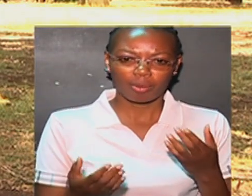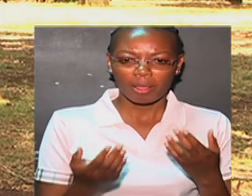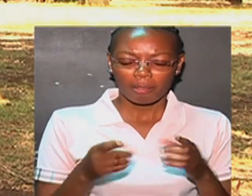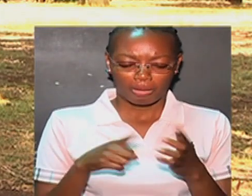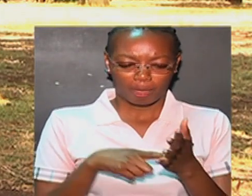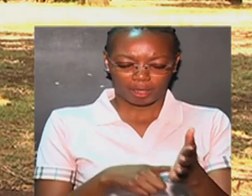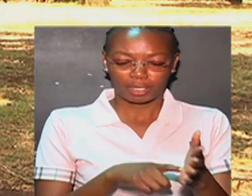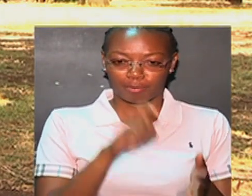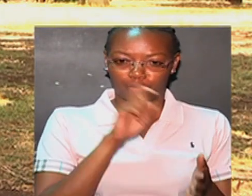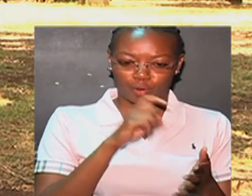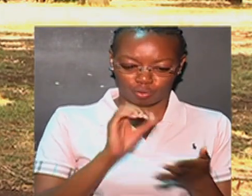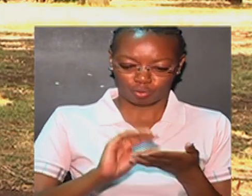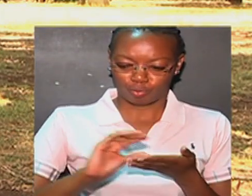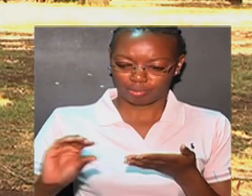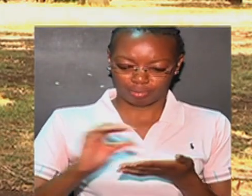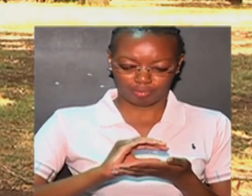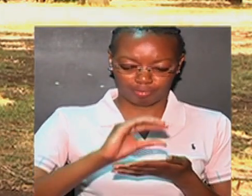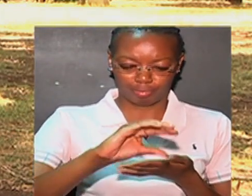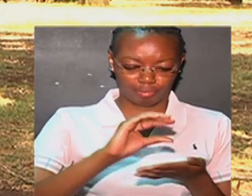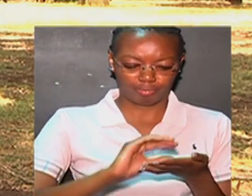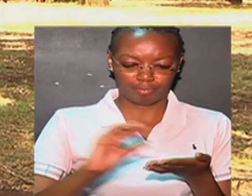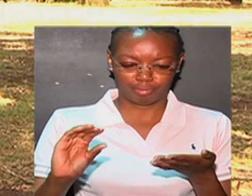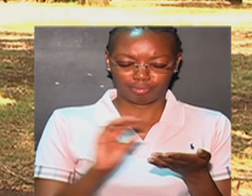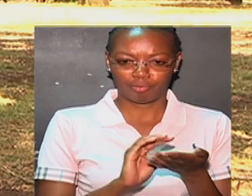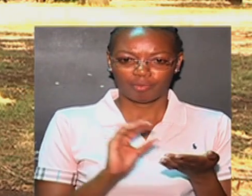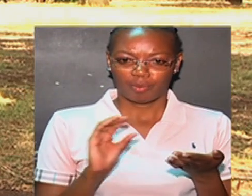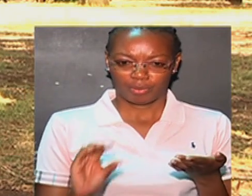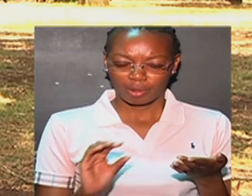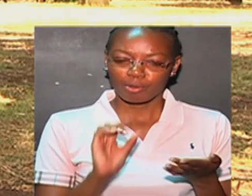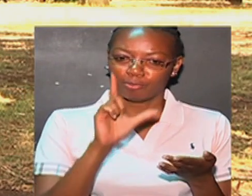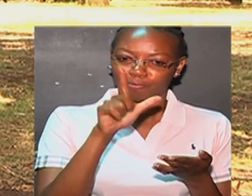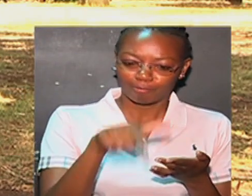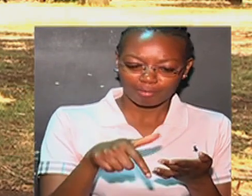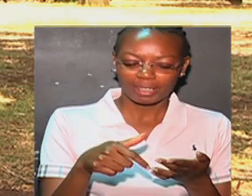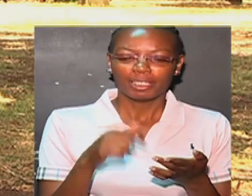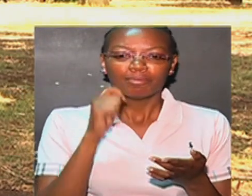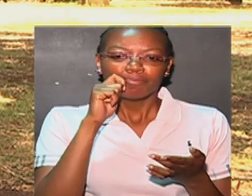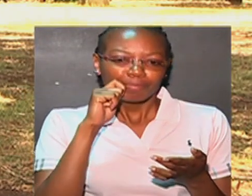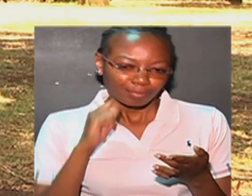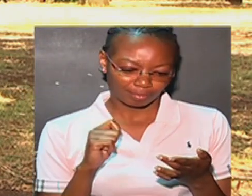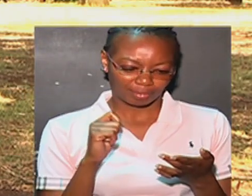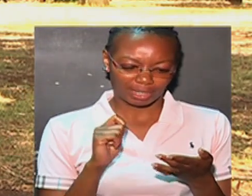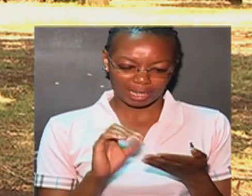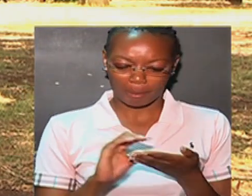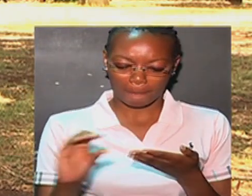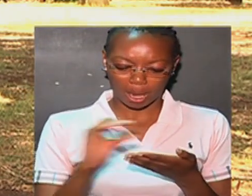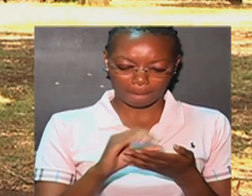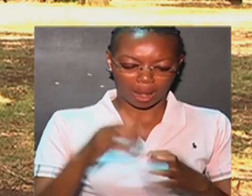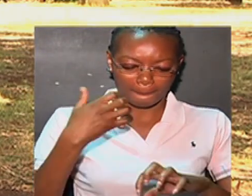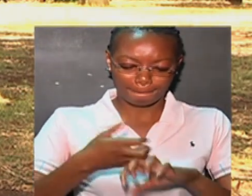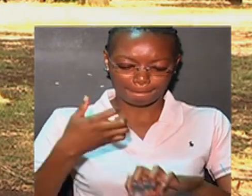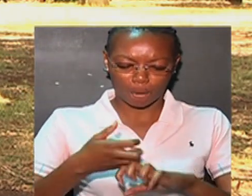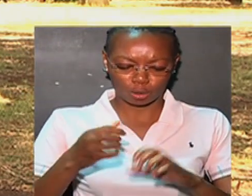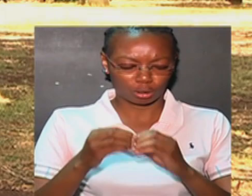tuliondoa sehemu mbalimbali. Halafu, tukatoa nyama na kutoka kwa mifupa. Alafu